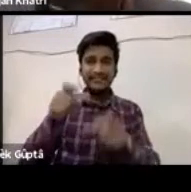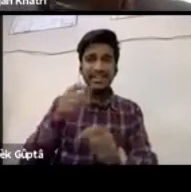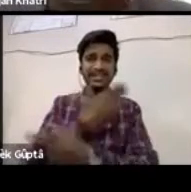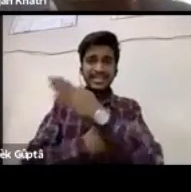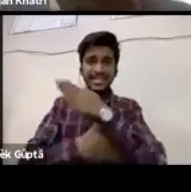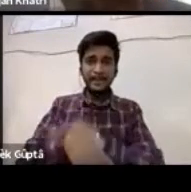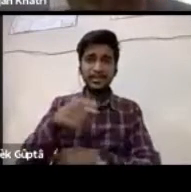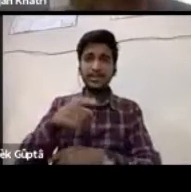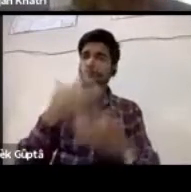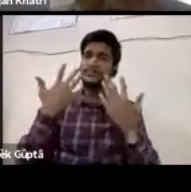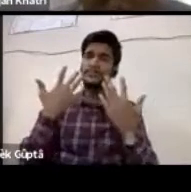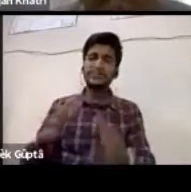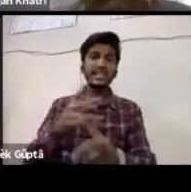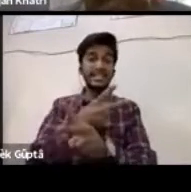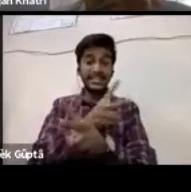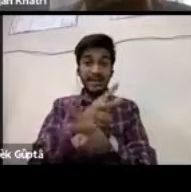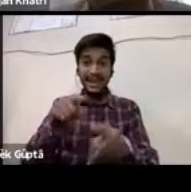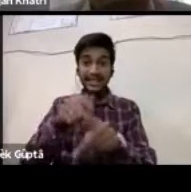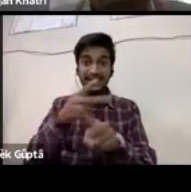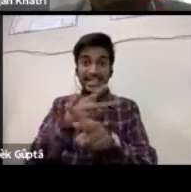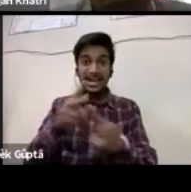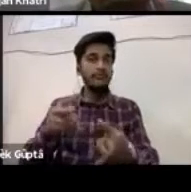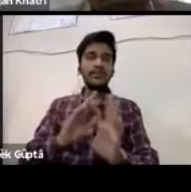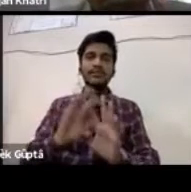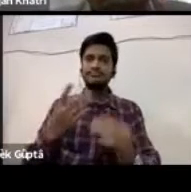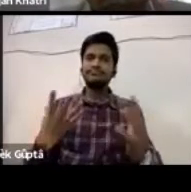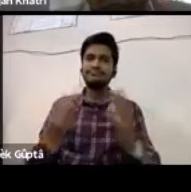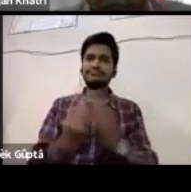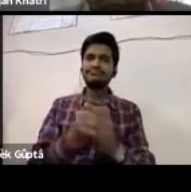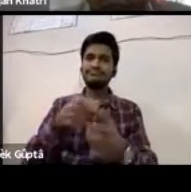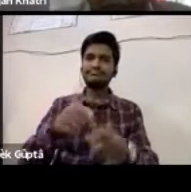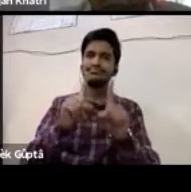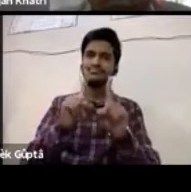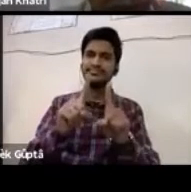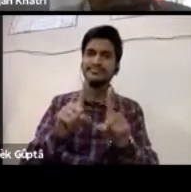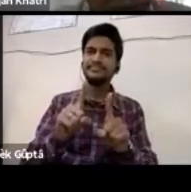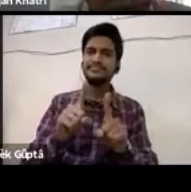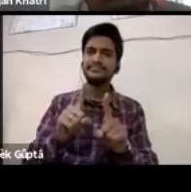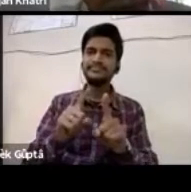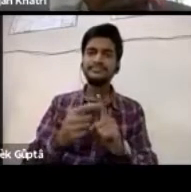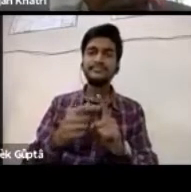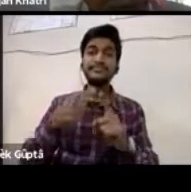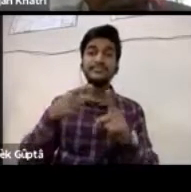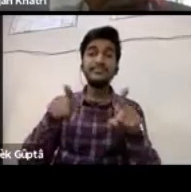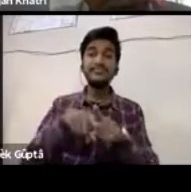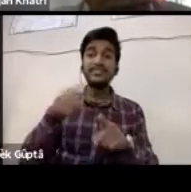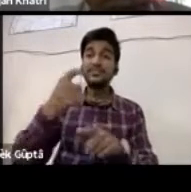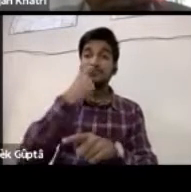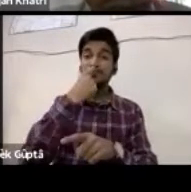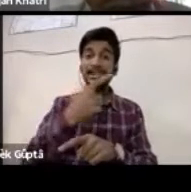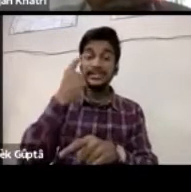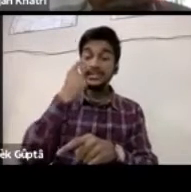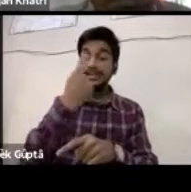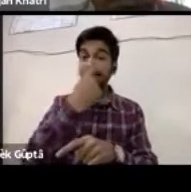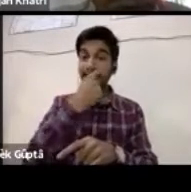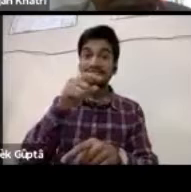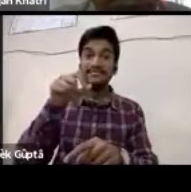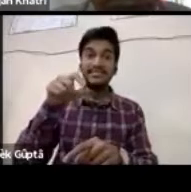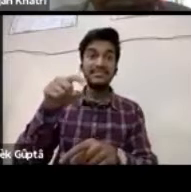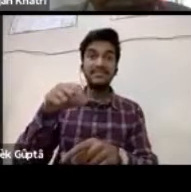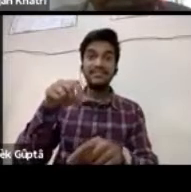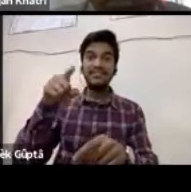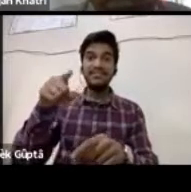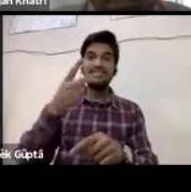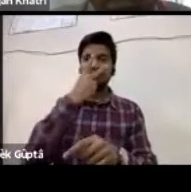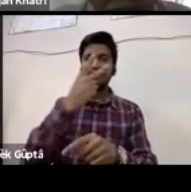डाइवर्स इंडिविजुअलिटी होती है उनकी, डाइवर्स एबिलिटी होती है। तो इसलिए ब्लाइंड पर्सन में भी उतनी या किसी और